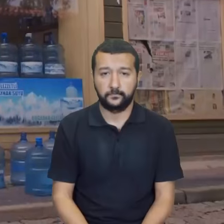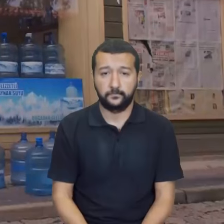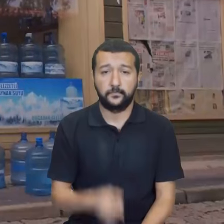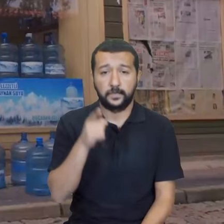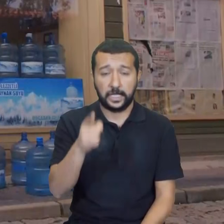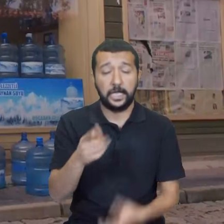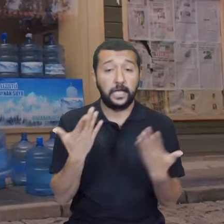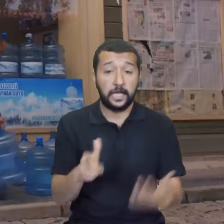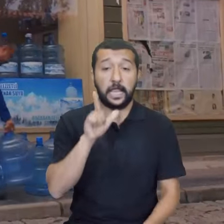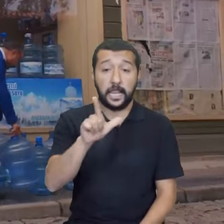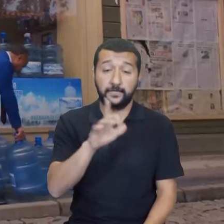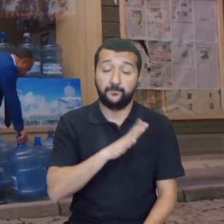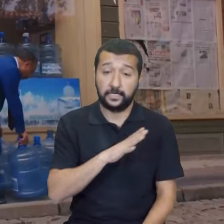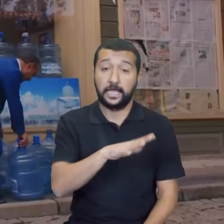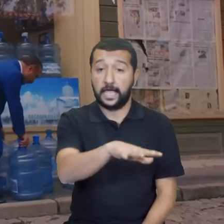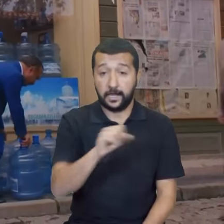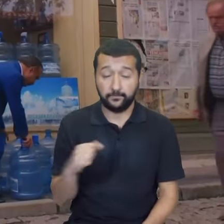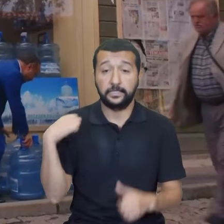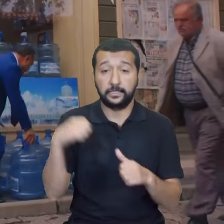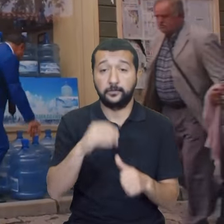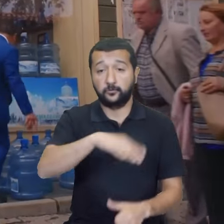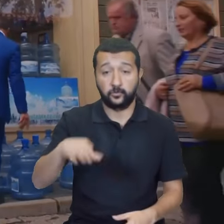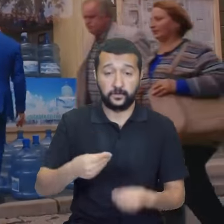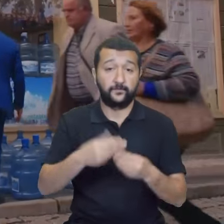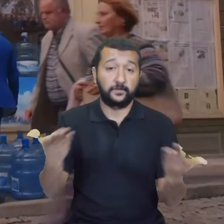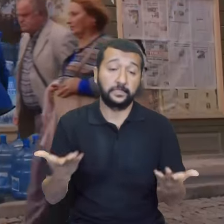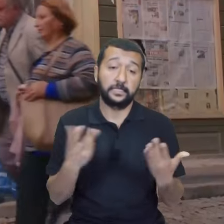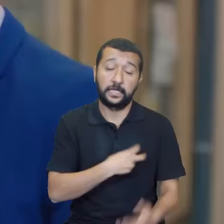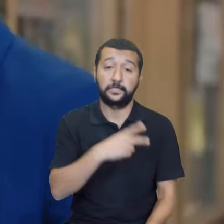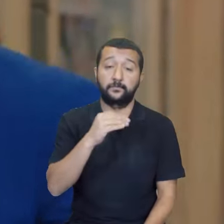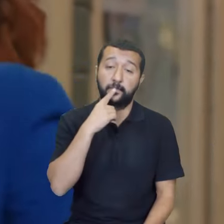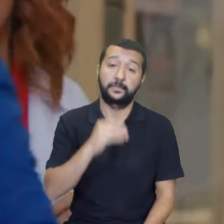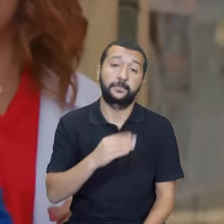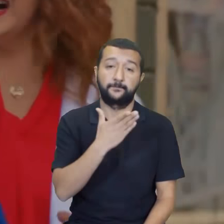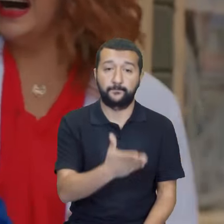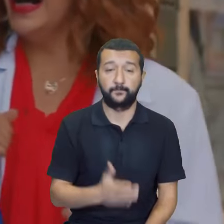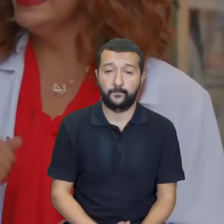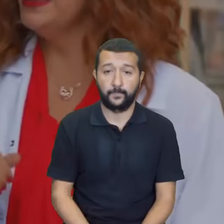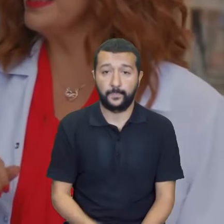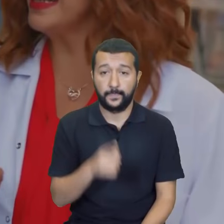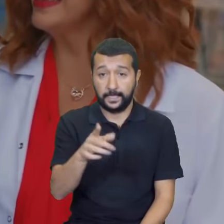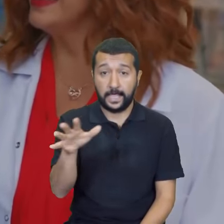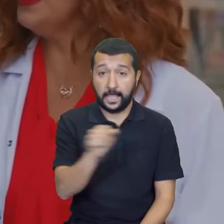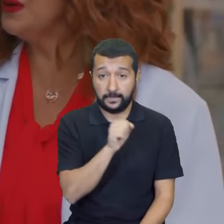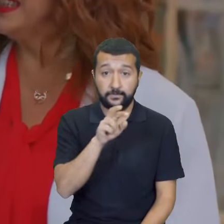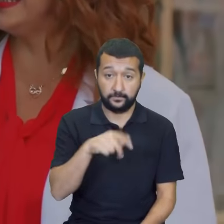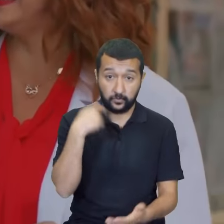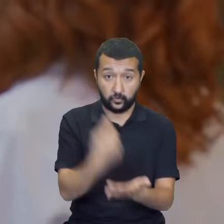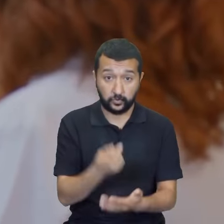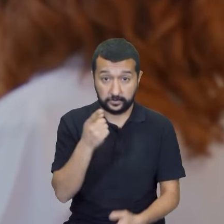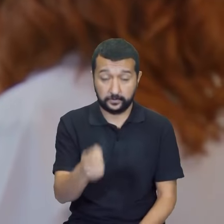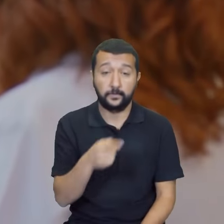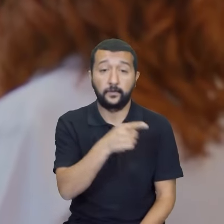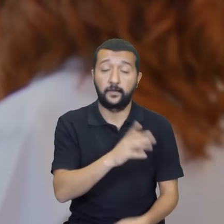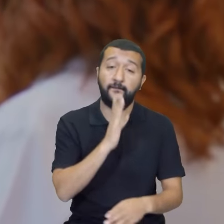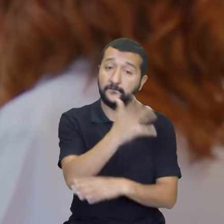Ya işte ihtiyacımız kadarını alıp gerisini çocuklara vereceğiz aşk pastam. Aldığımız kadarını da ödeyeceğiz.